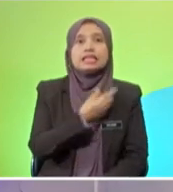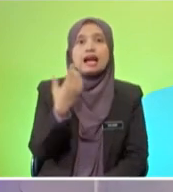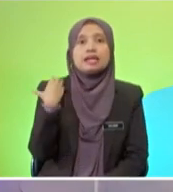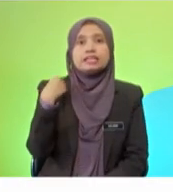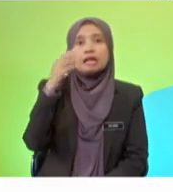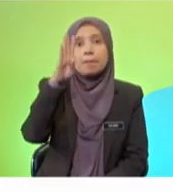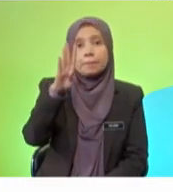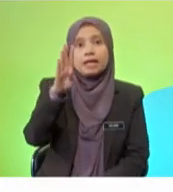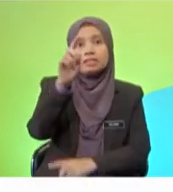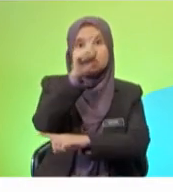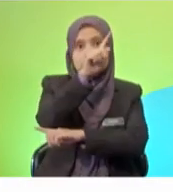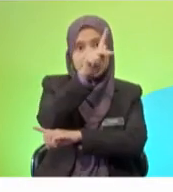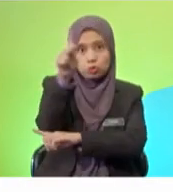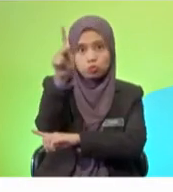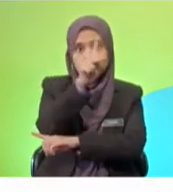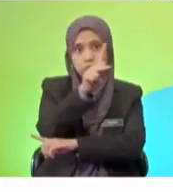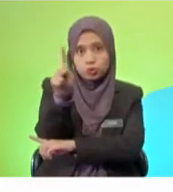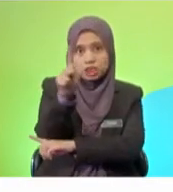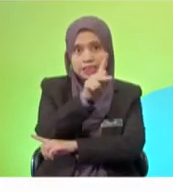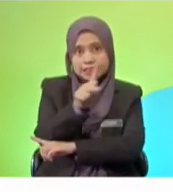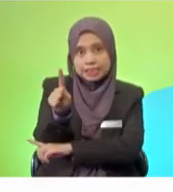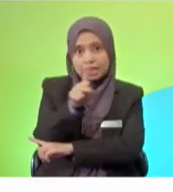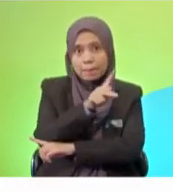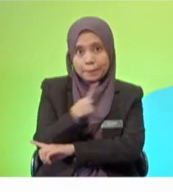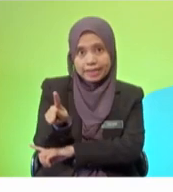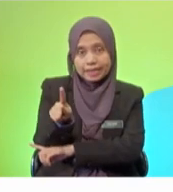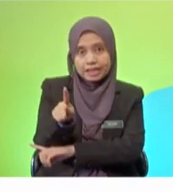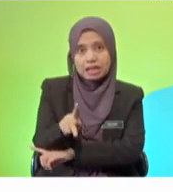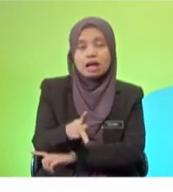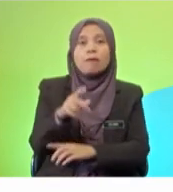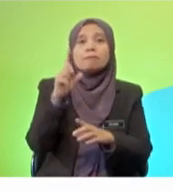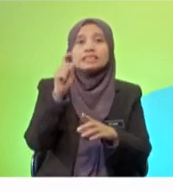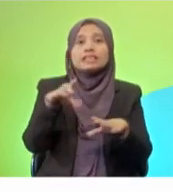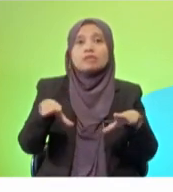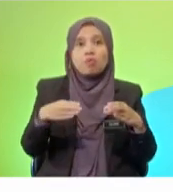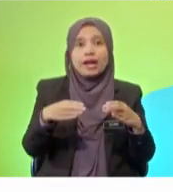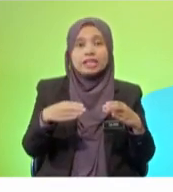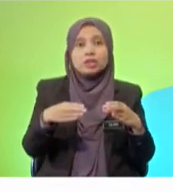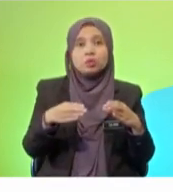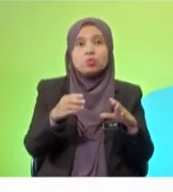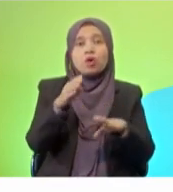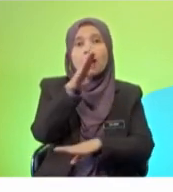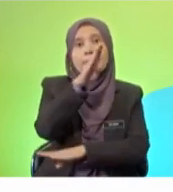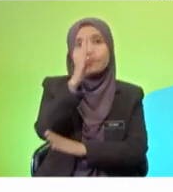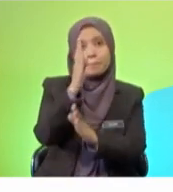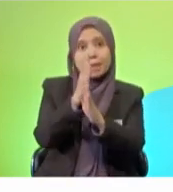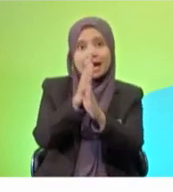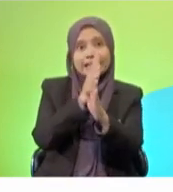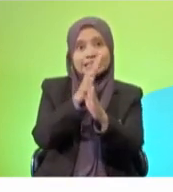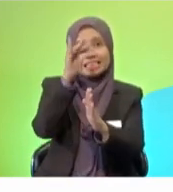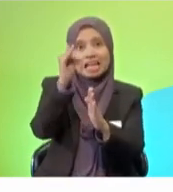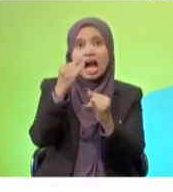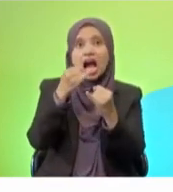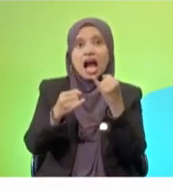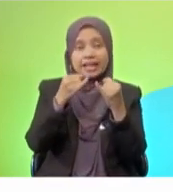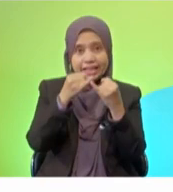di screen oke yang pertama sekali yang terakhir 2 baris masuk pantun terlebih dahulu